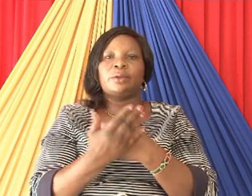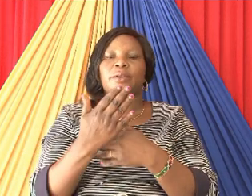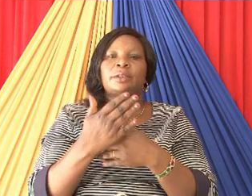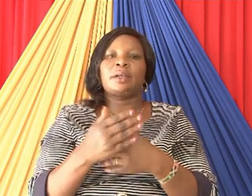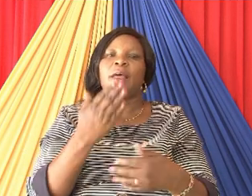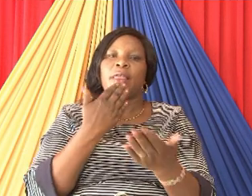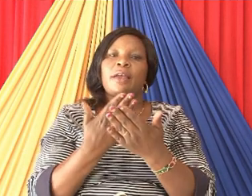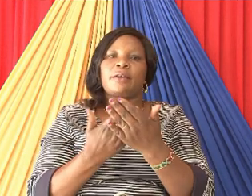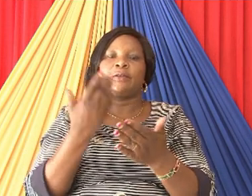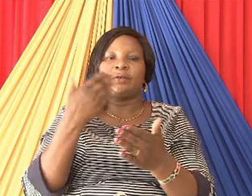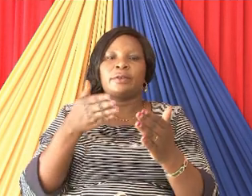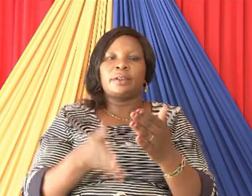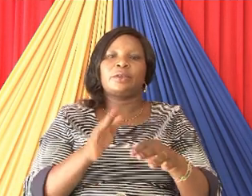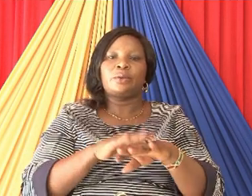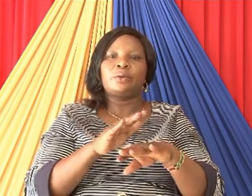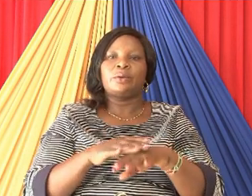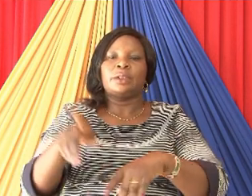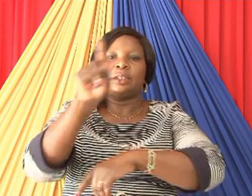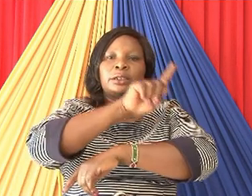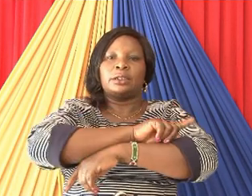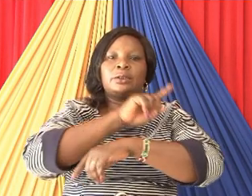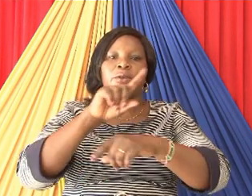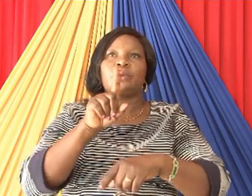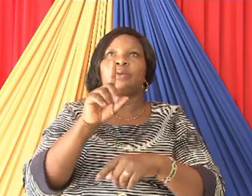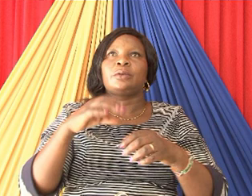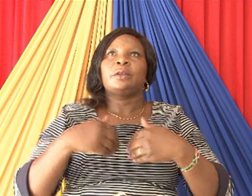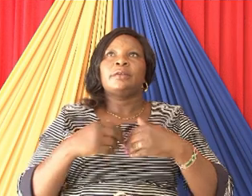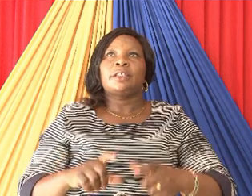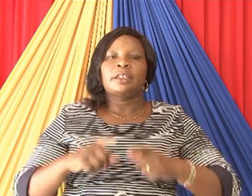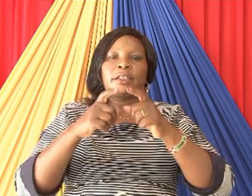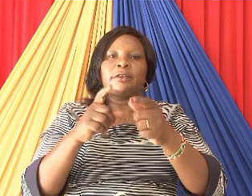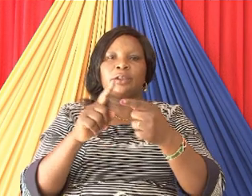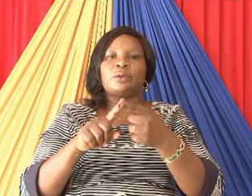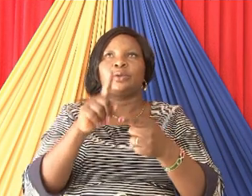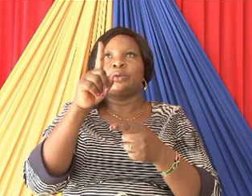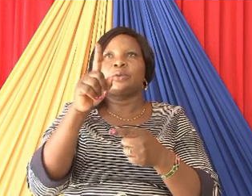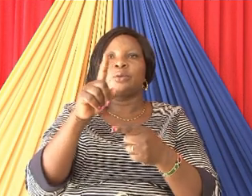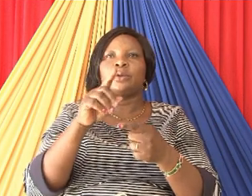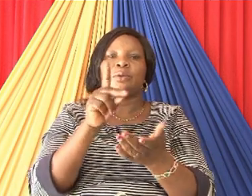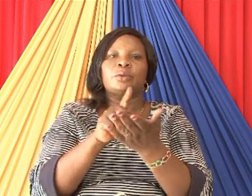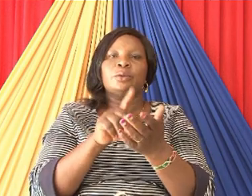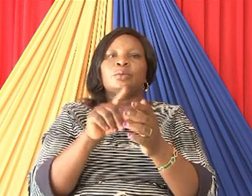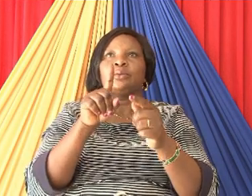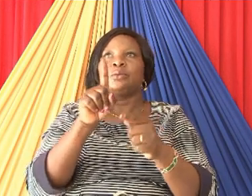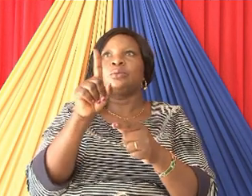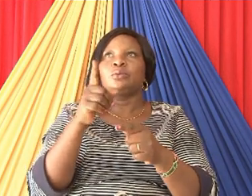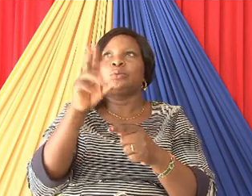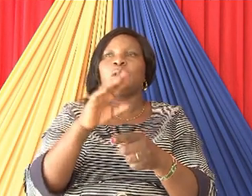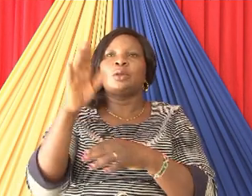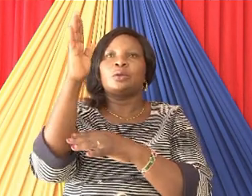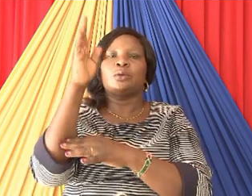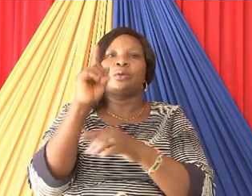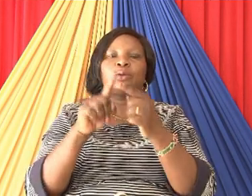siku hii nzuri ambayo umetupea. Tuwajiweka kwako ili Mungu unene na mioyo